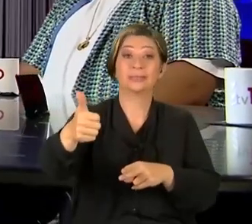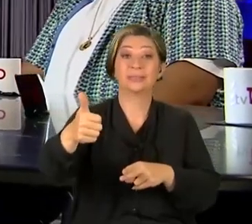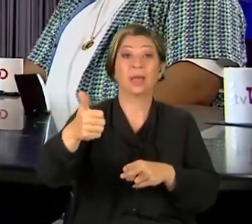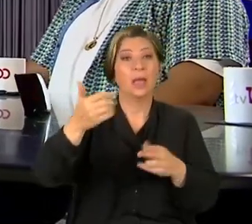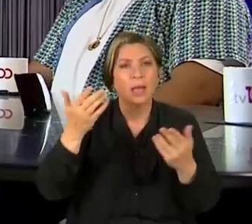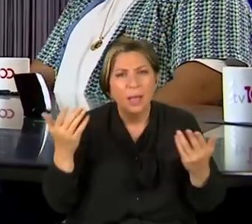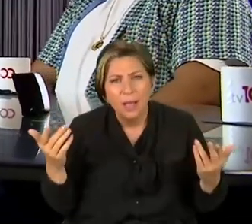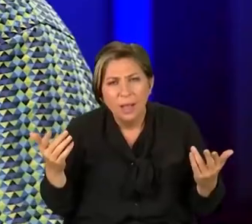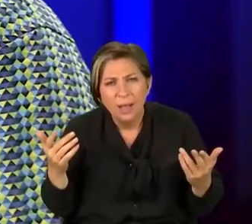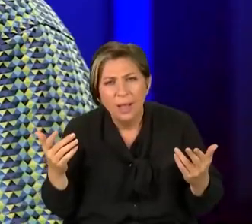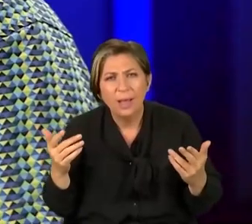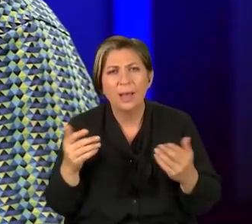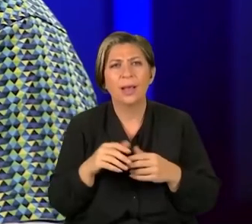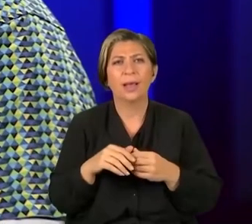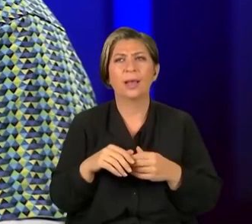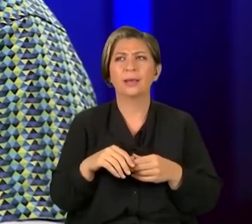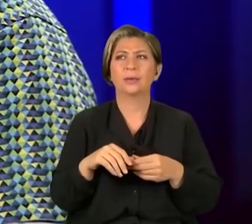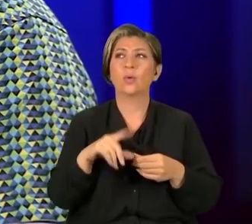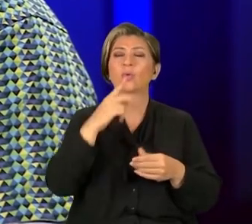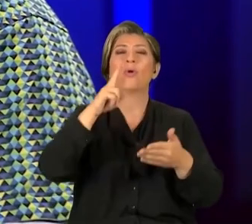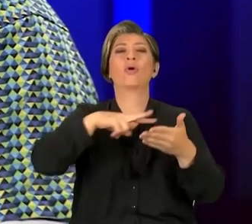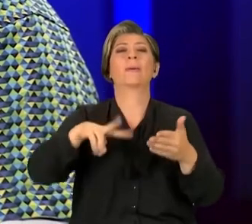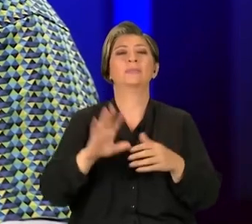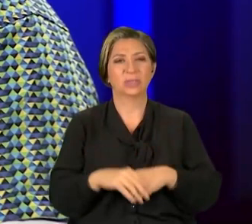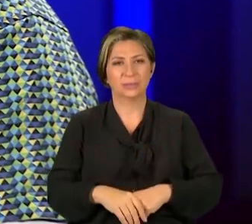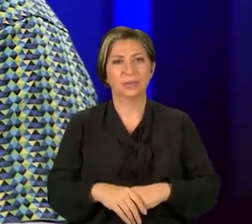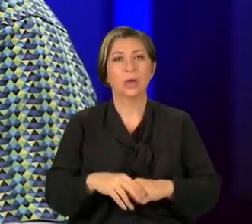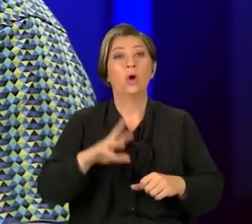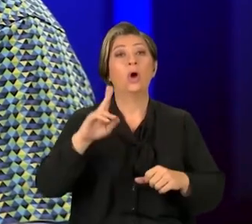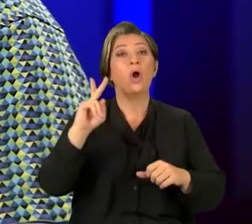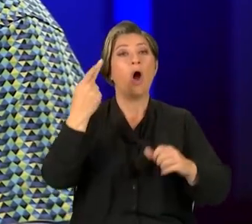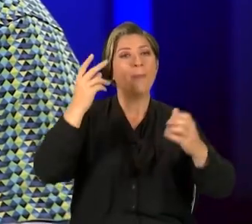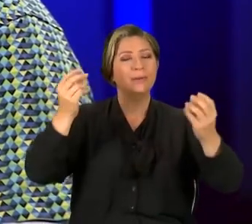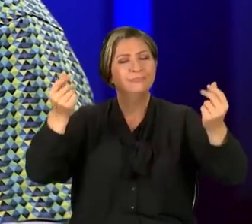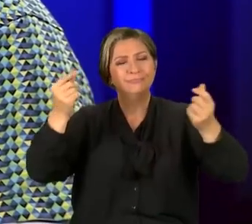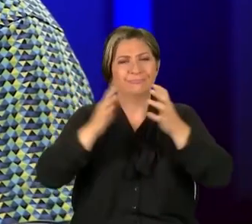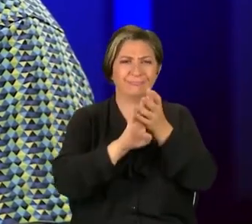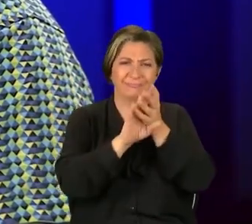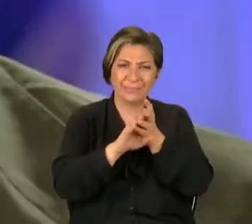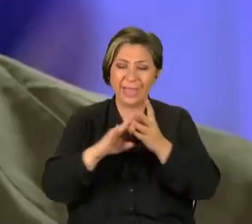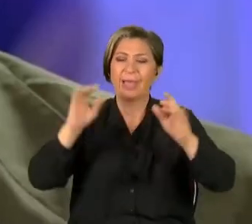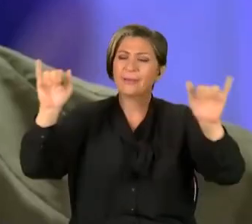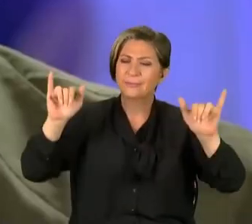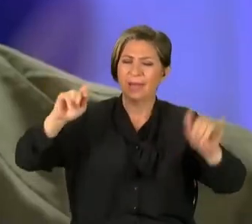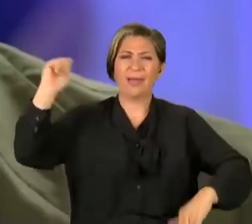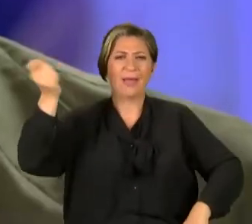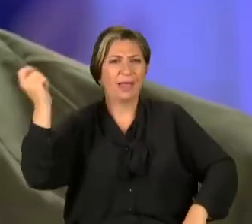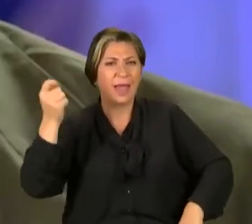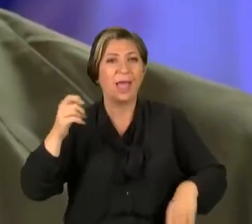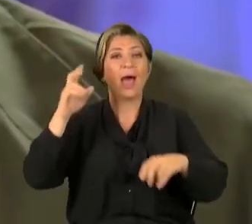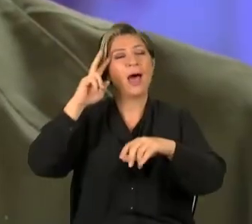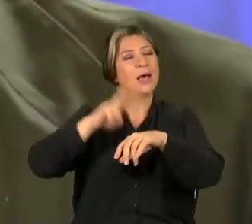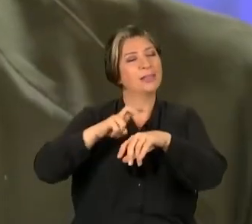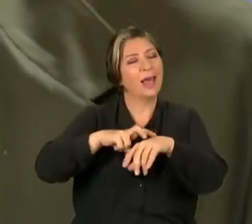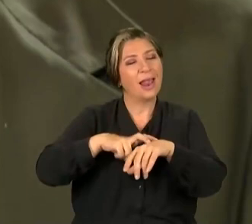Örnekköy Nergis Şemikler pazar Evet onu okuyamamışlar Roman havası Harmandalı ve halay anılarla